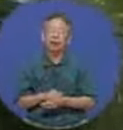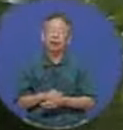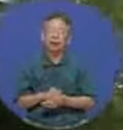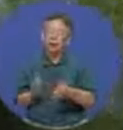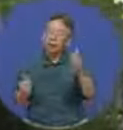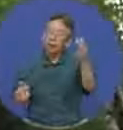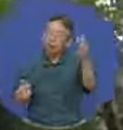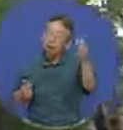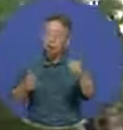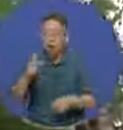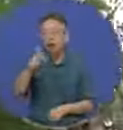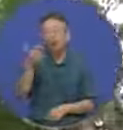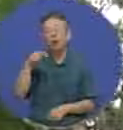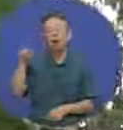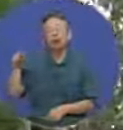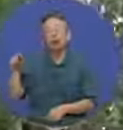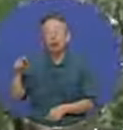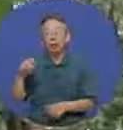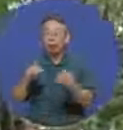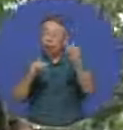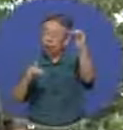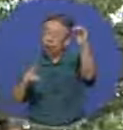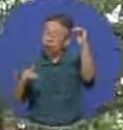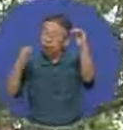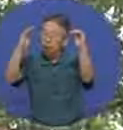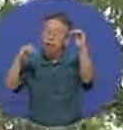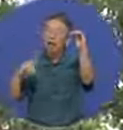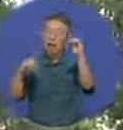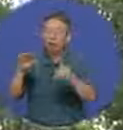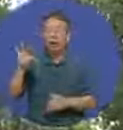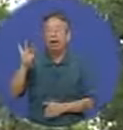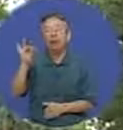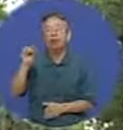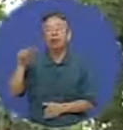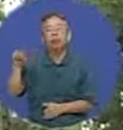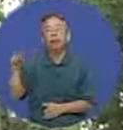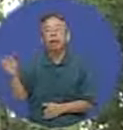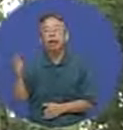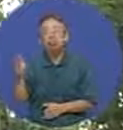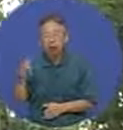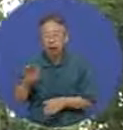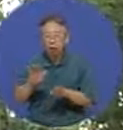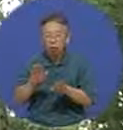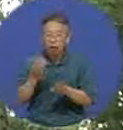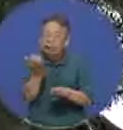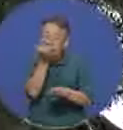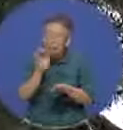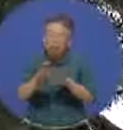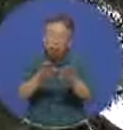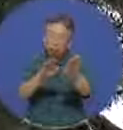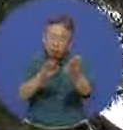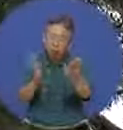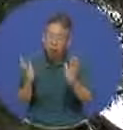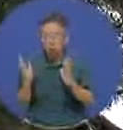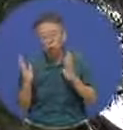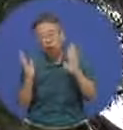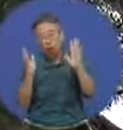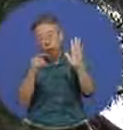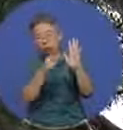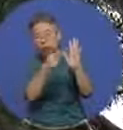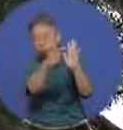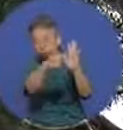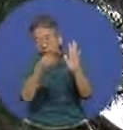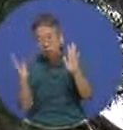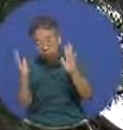長およそ600メートル、高低差およそ100メートルの苔むした石畳の両側には樹齢800年を超